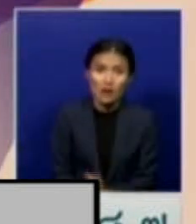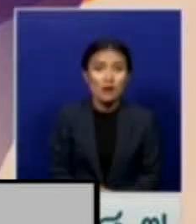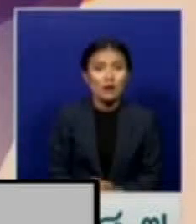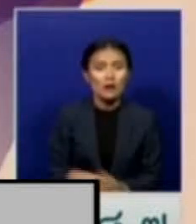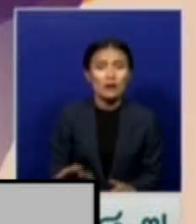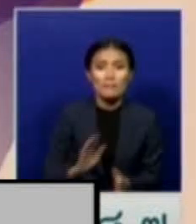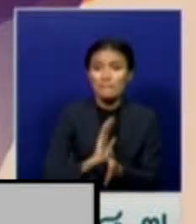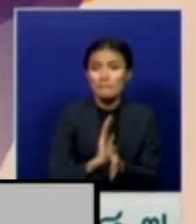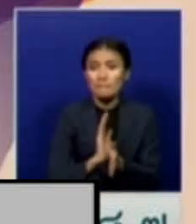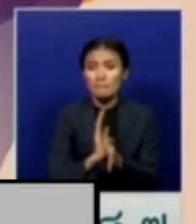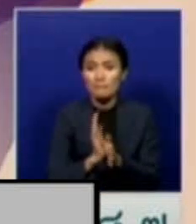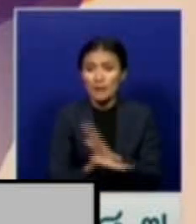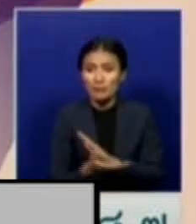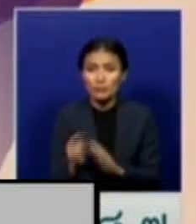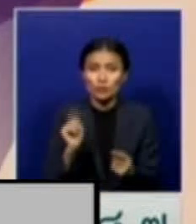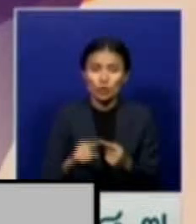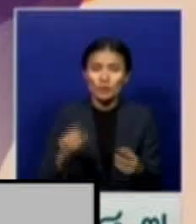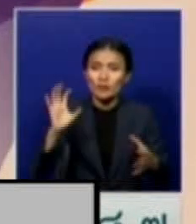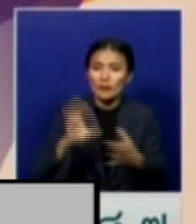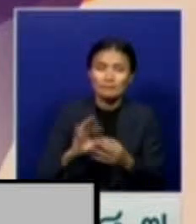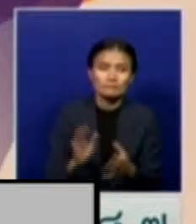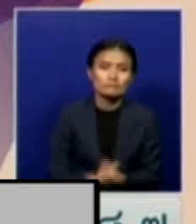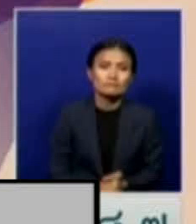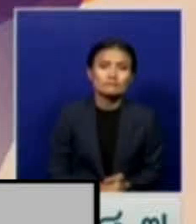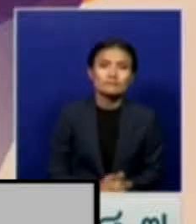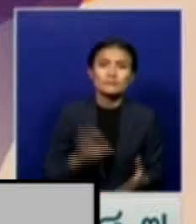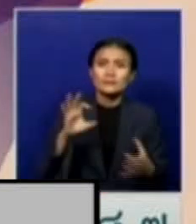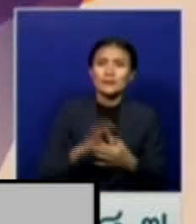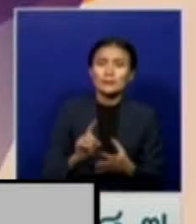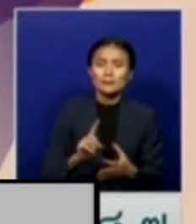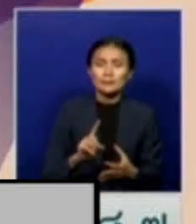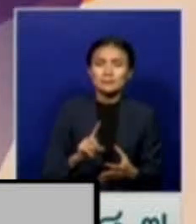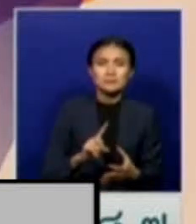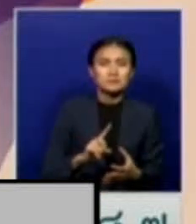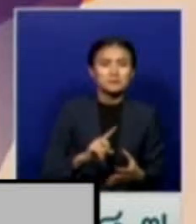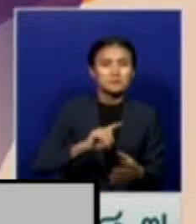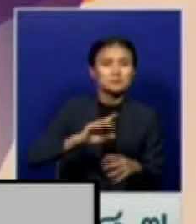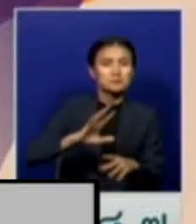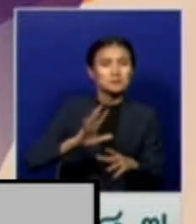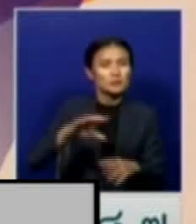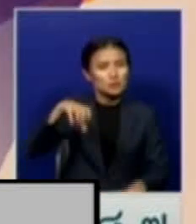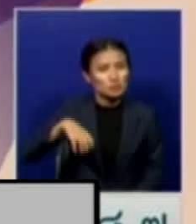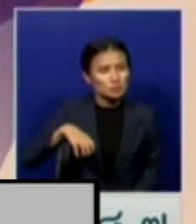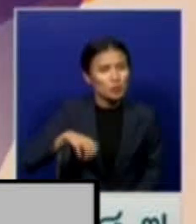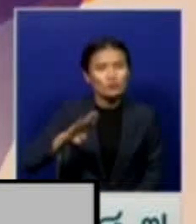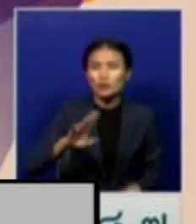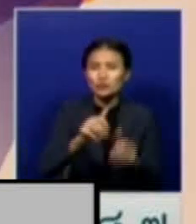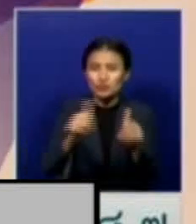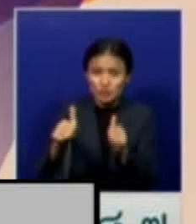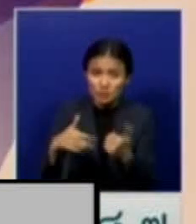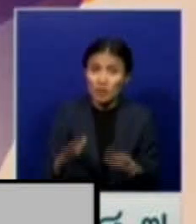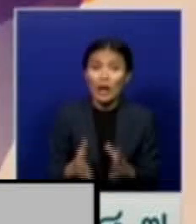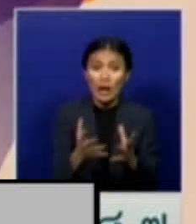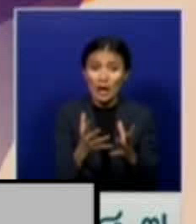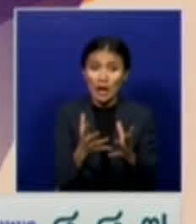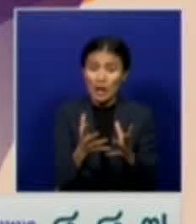รกิจสีเขียวที่ไม่ขี้เขียวลายพรางและการจ้างงานที่สอดคล้อง